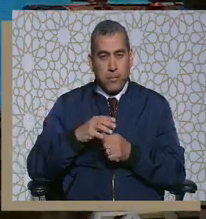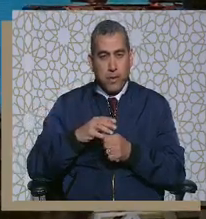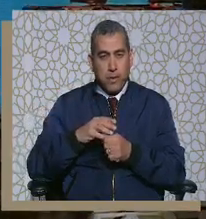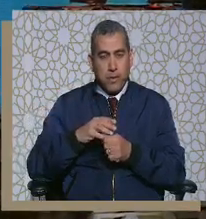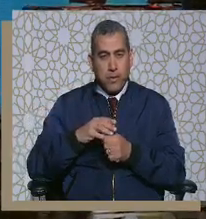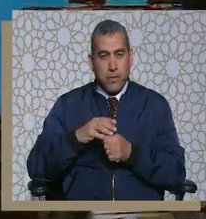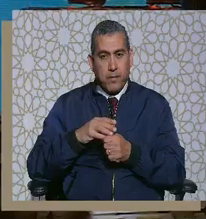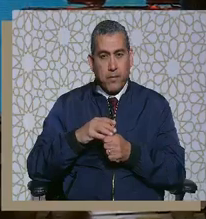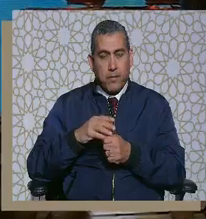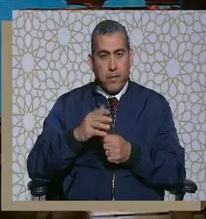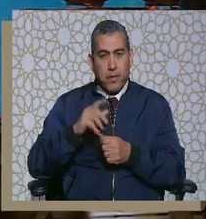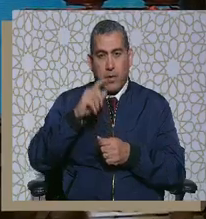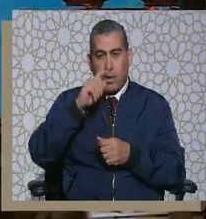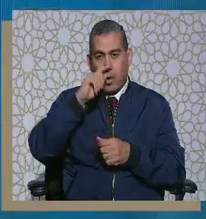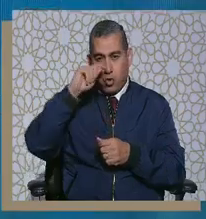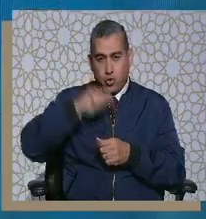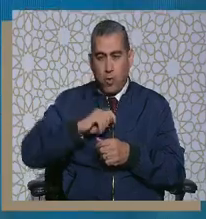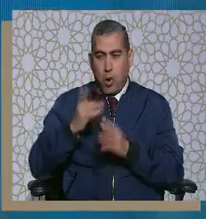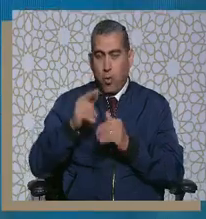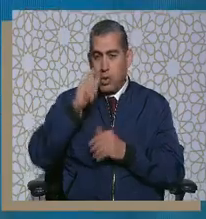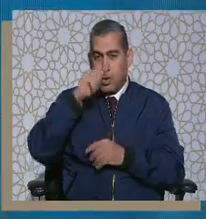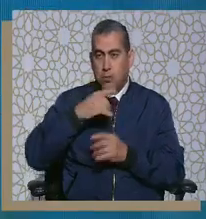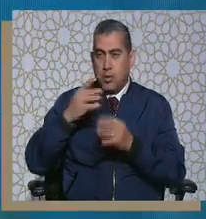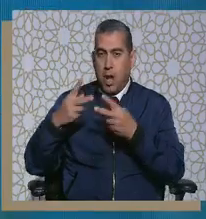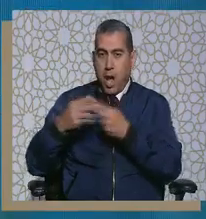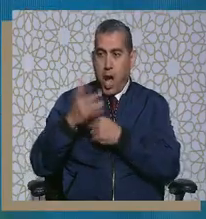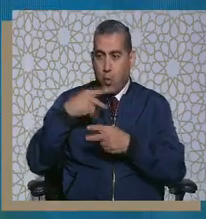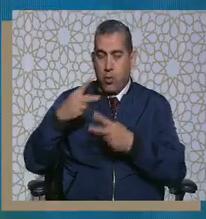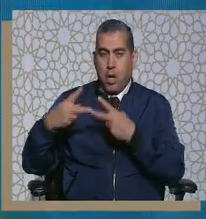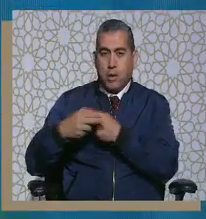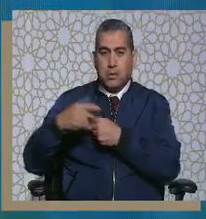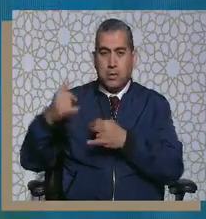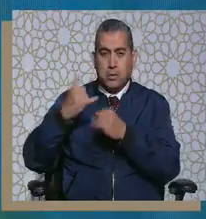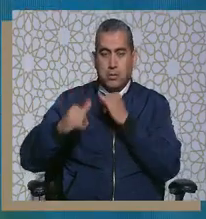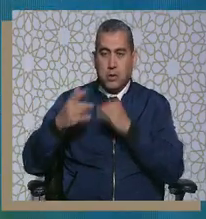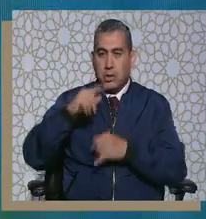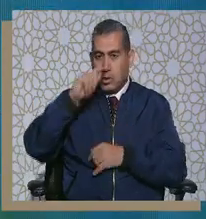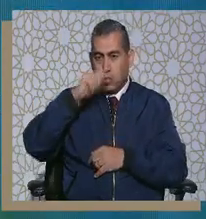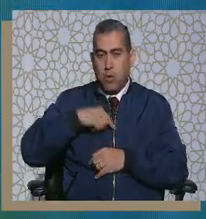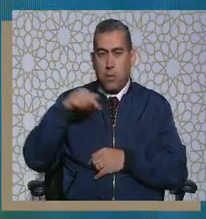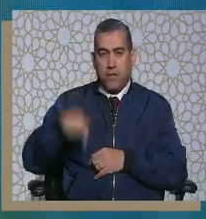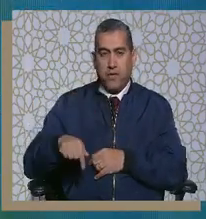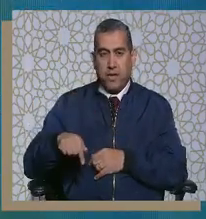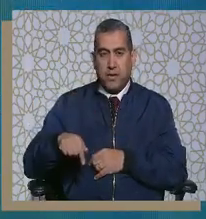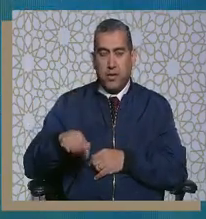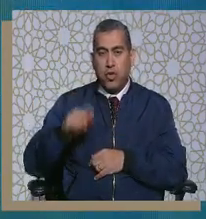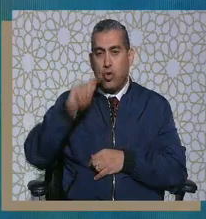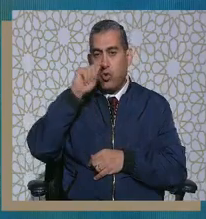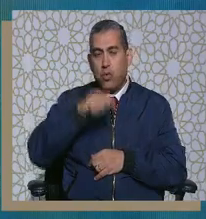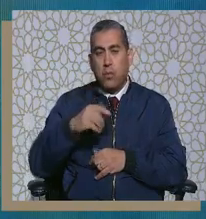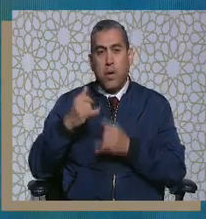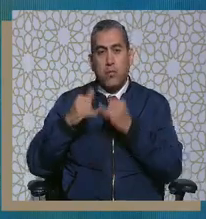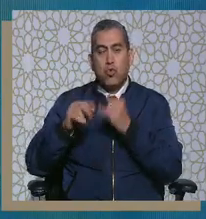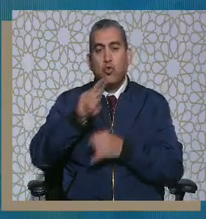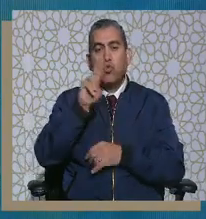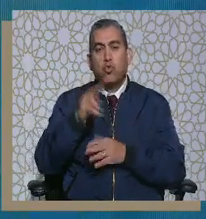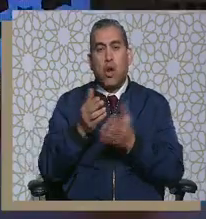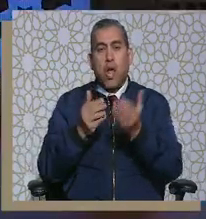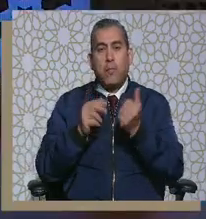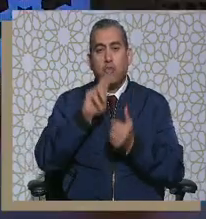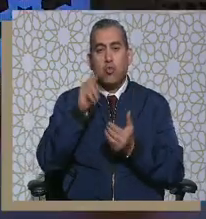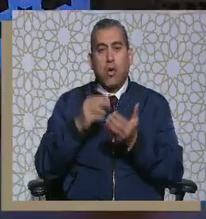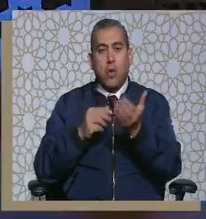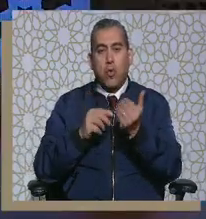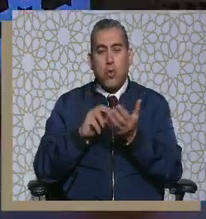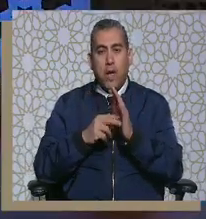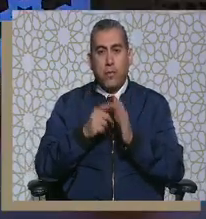لظلم، ظلموني كتير يعني. طيب وبعدين فين سؤالك؟ في فين سؤالك